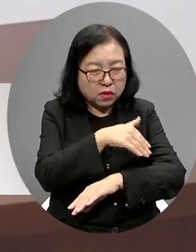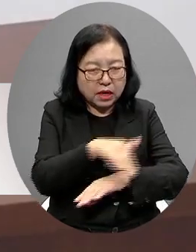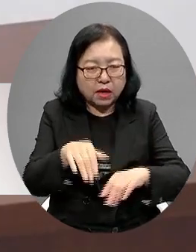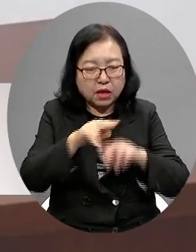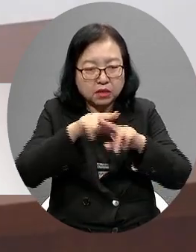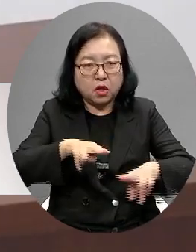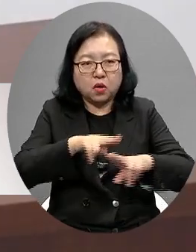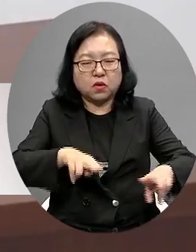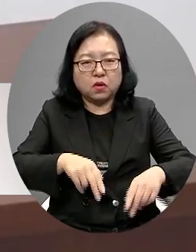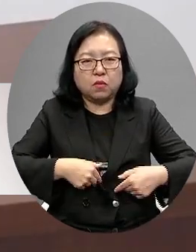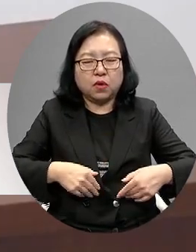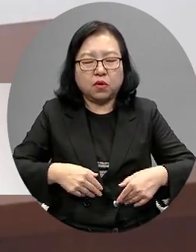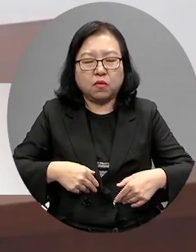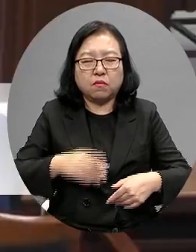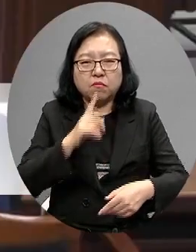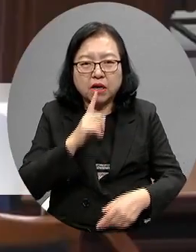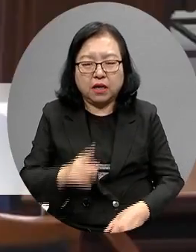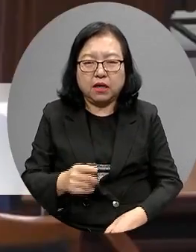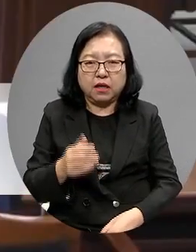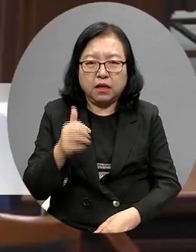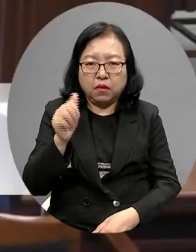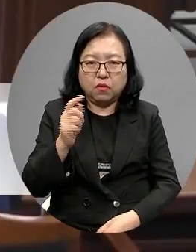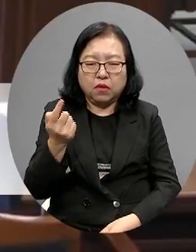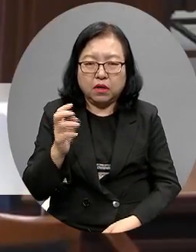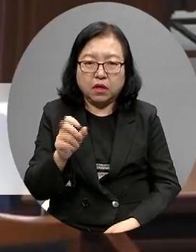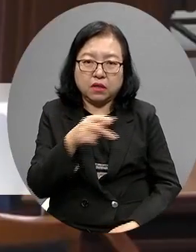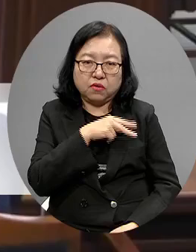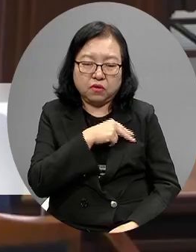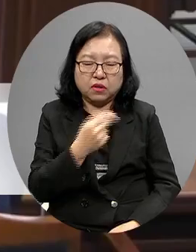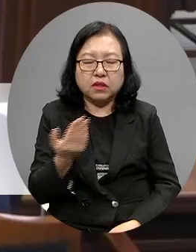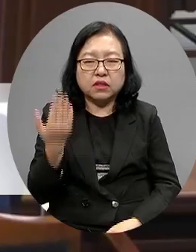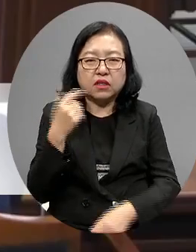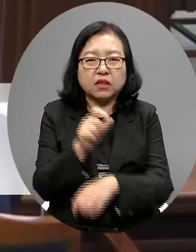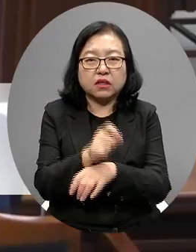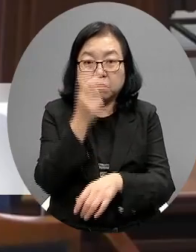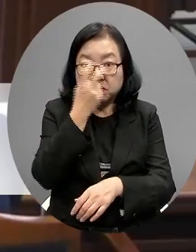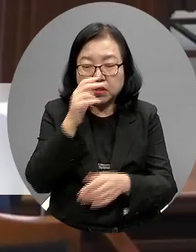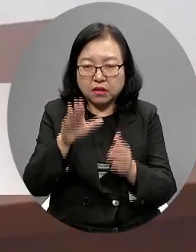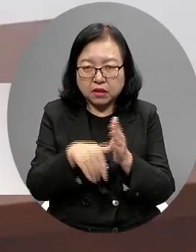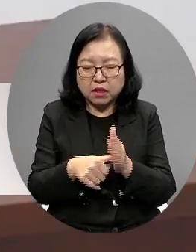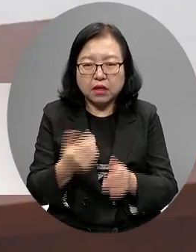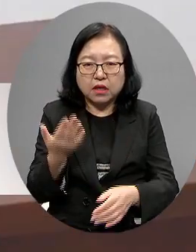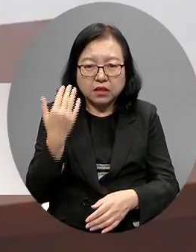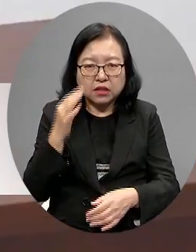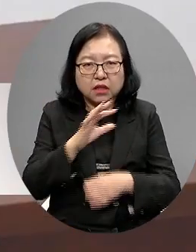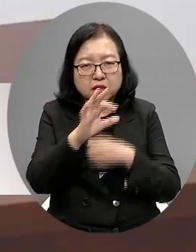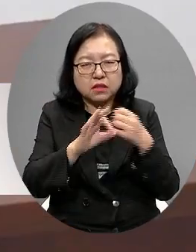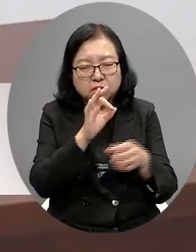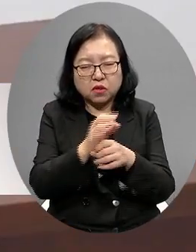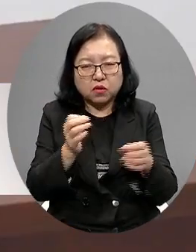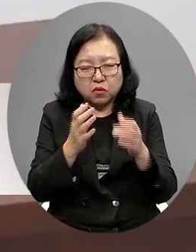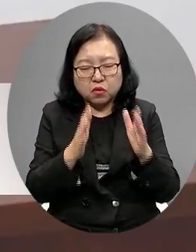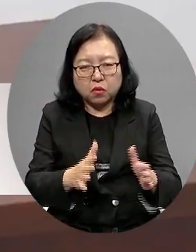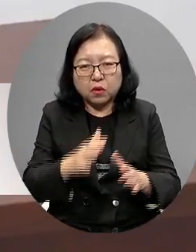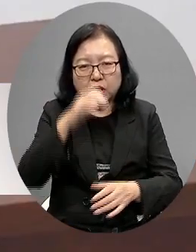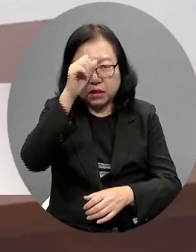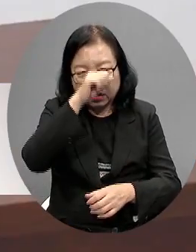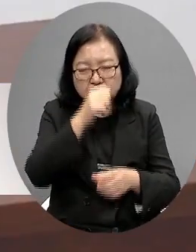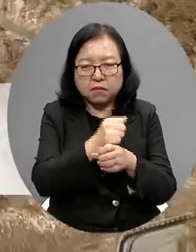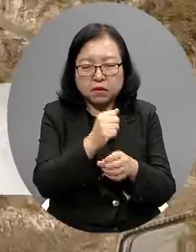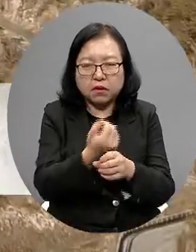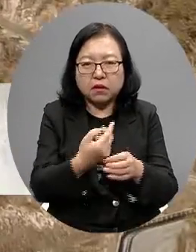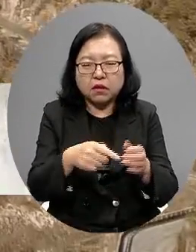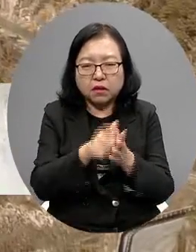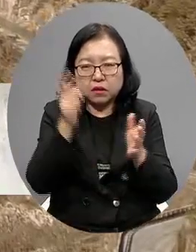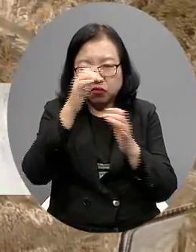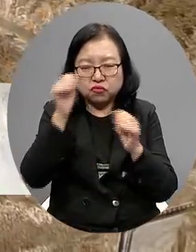황영호 의원은 행정 사무감사에서 지난 10년 동안 옛 청풍교 철거 예산을 확보하기 위한 충청북도의 노력이 의사